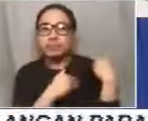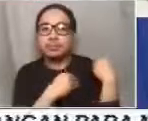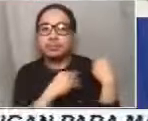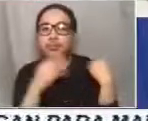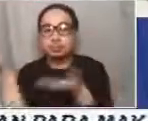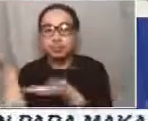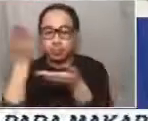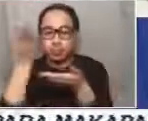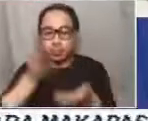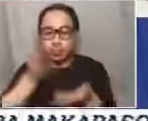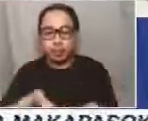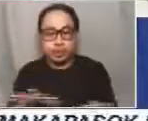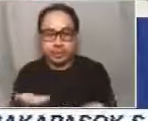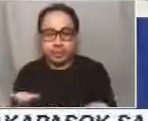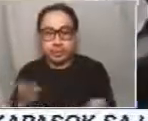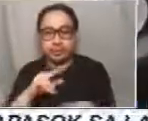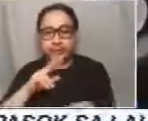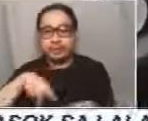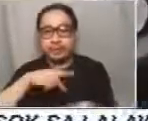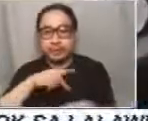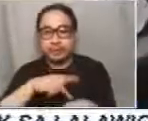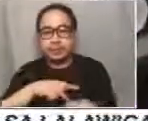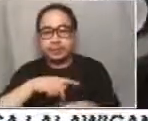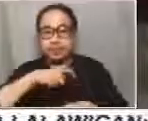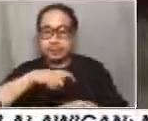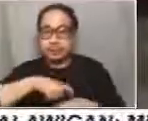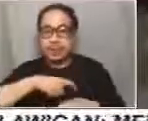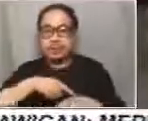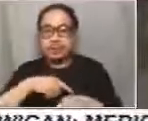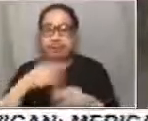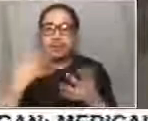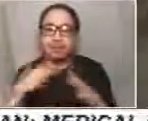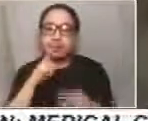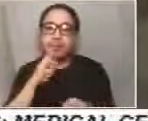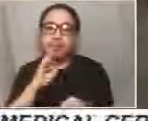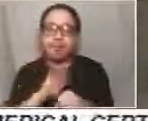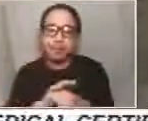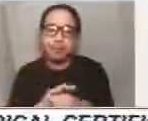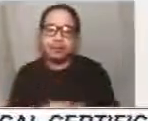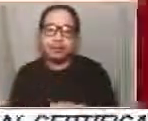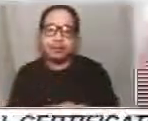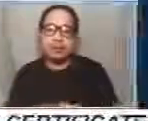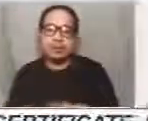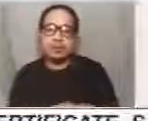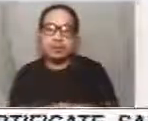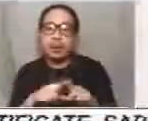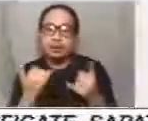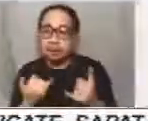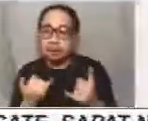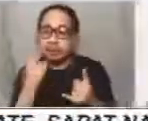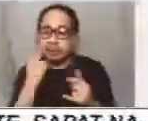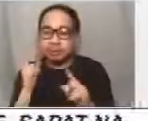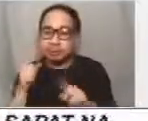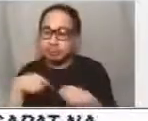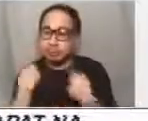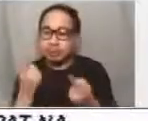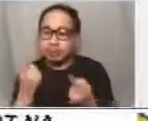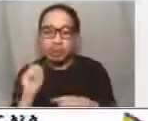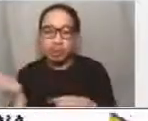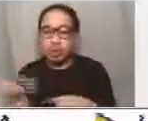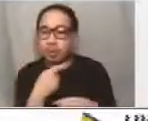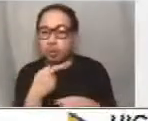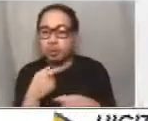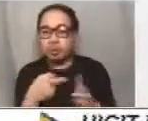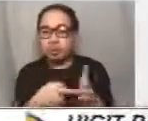pero para sa kanya, step by step. Sa 52nd Cabinet Meeting sa Malacanang, kabilang sa mga natalakay na